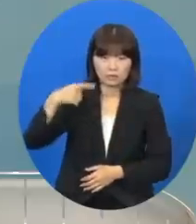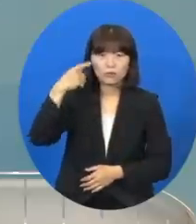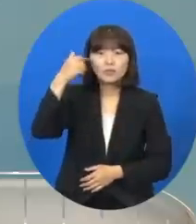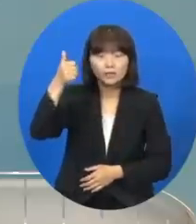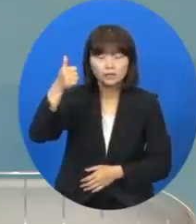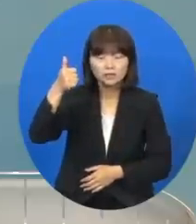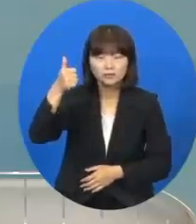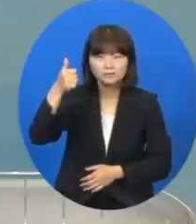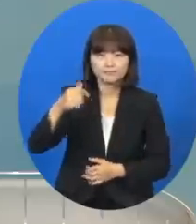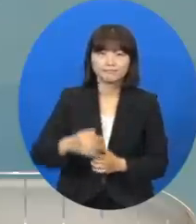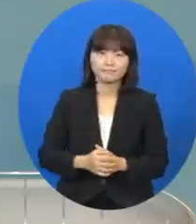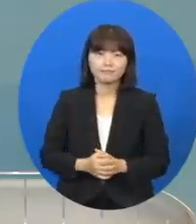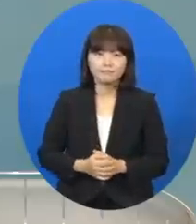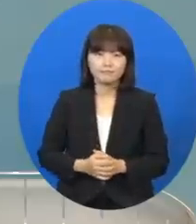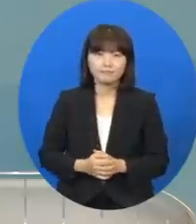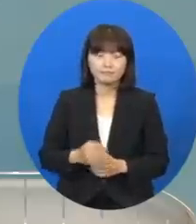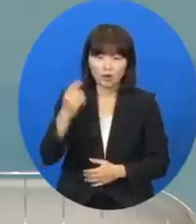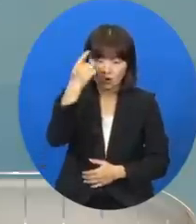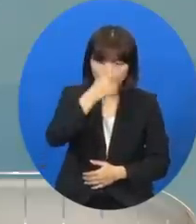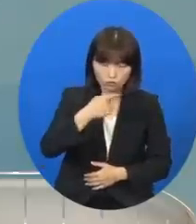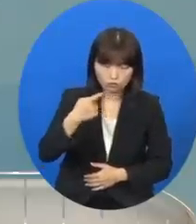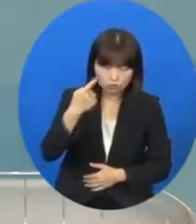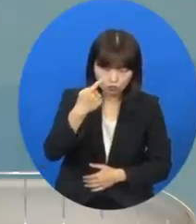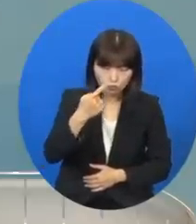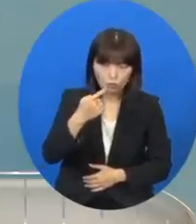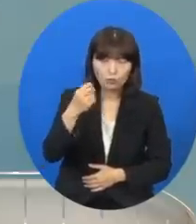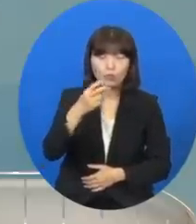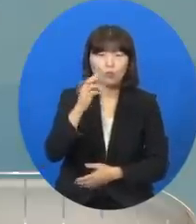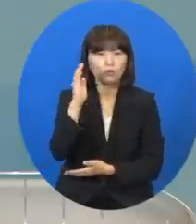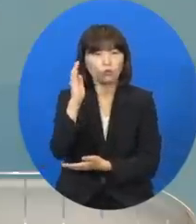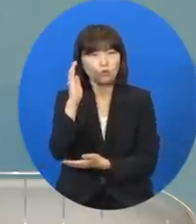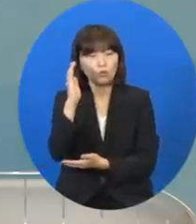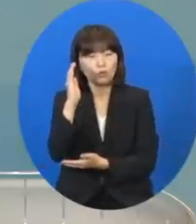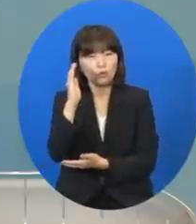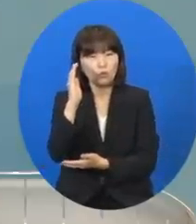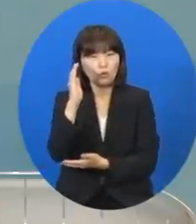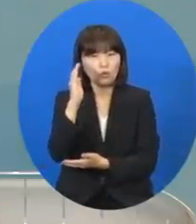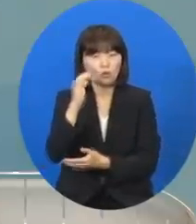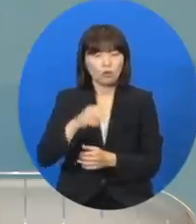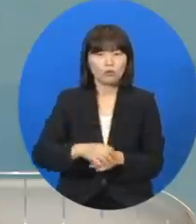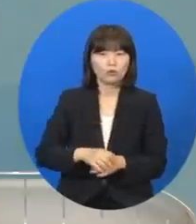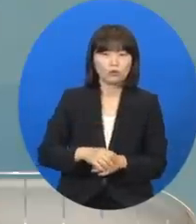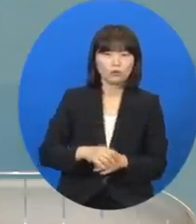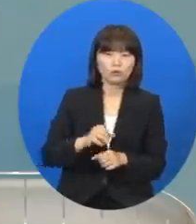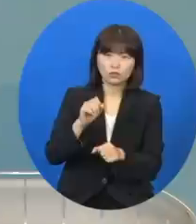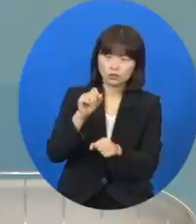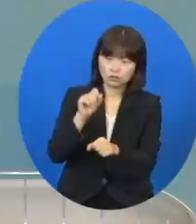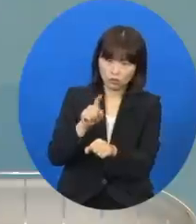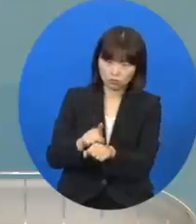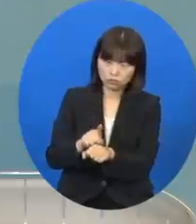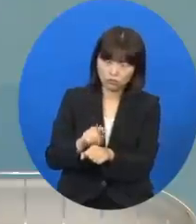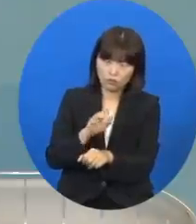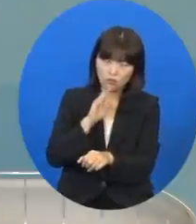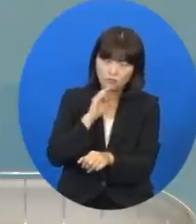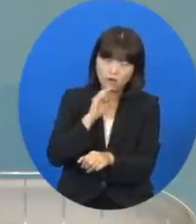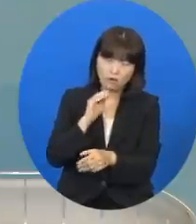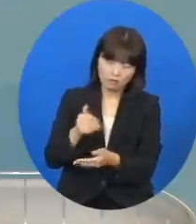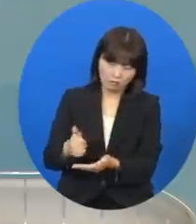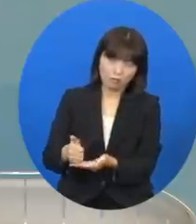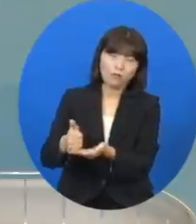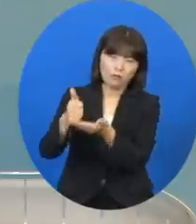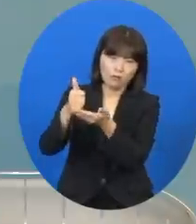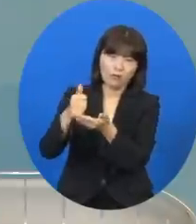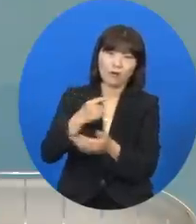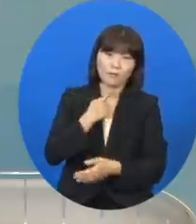외모도 그러시고 또 설교도 그렇고 인품도 그렇고 참 존경했습니다. 그런데 이